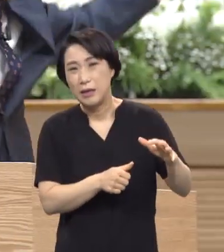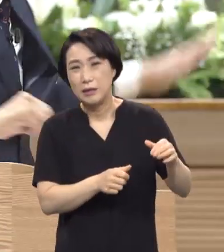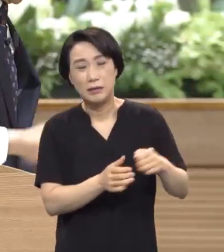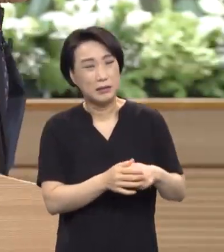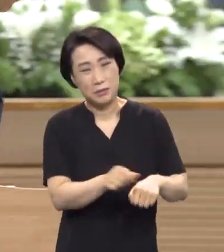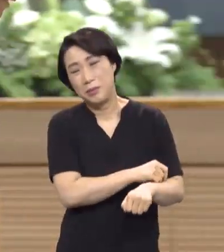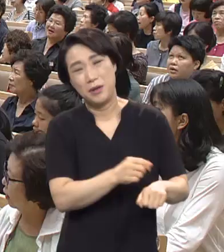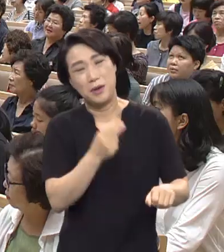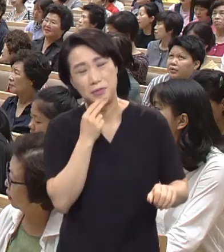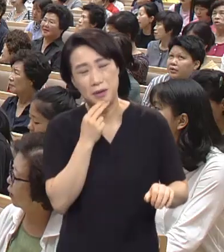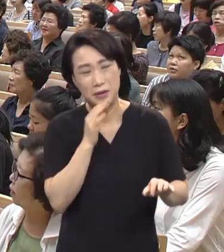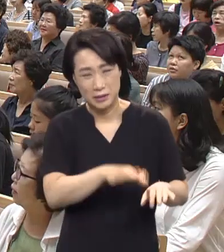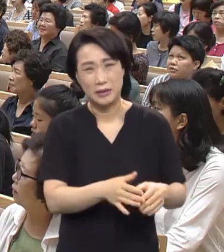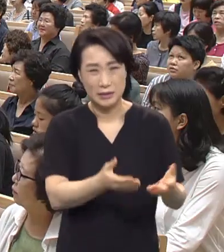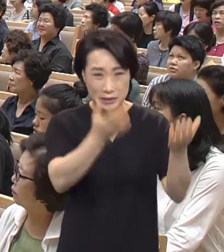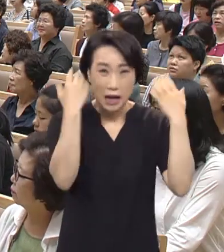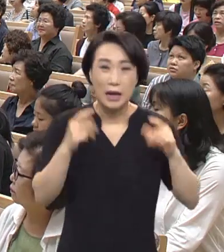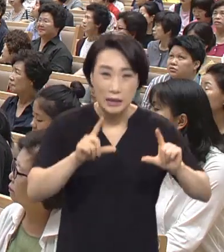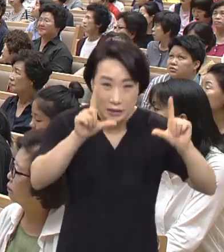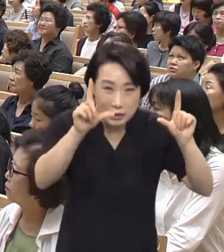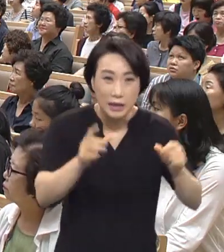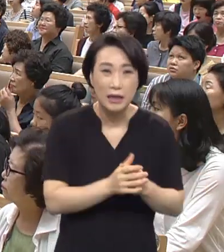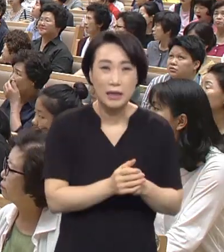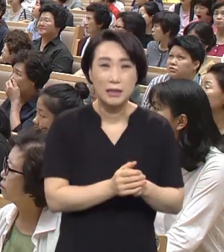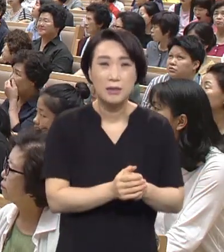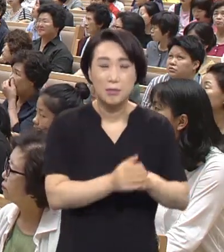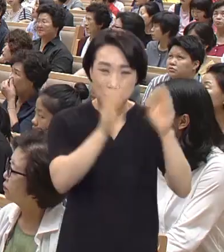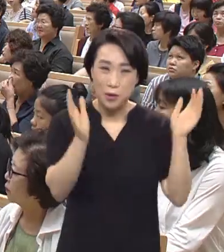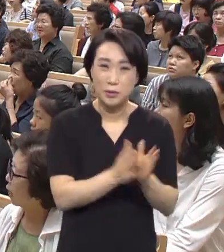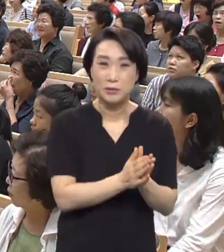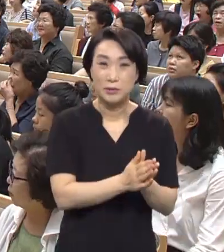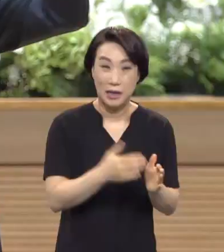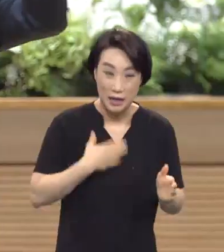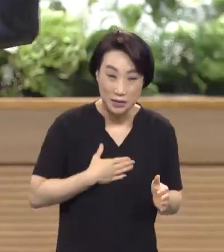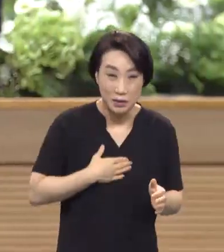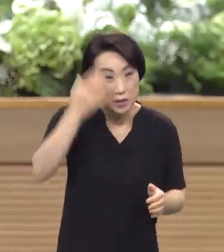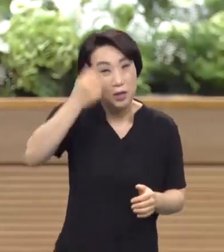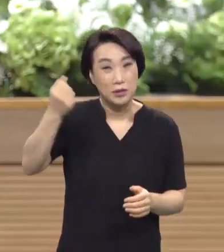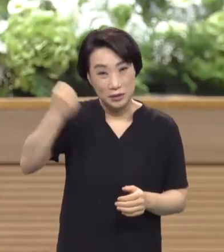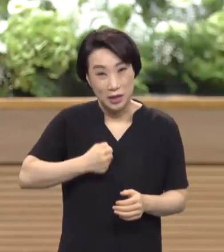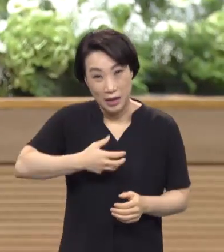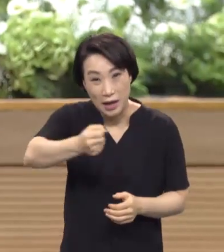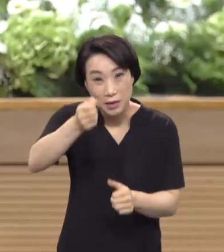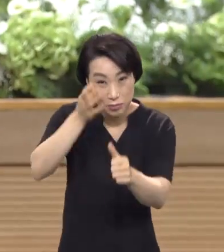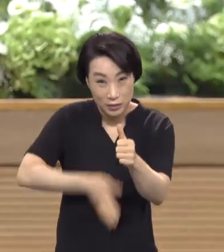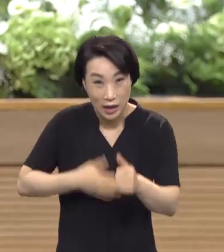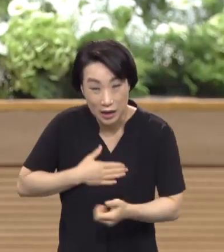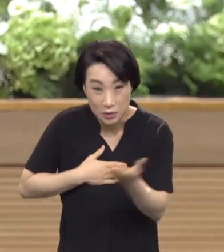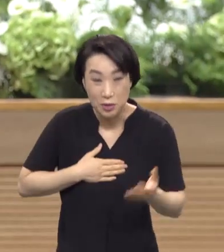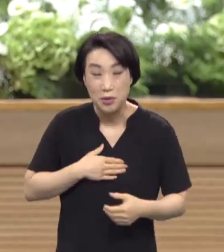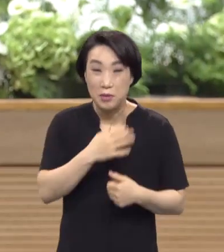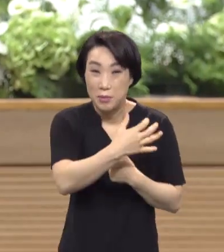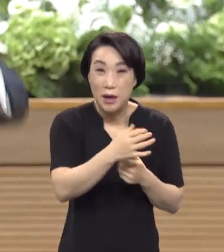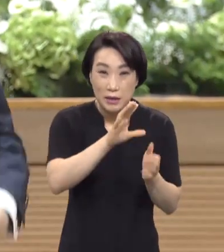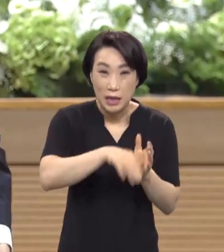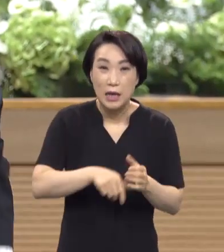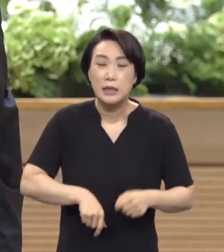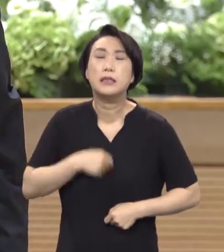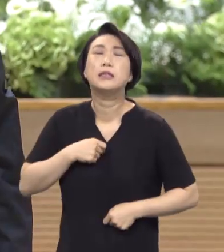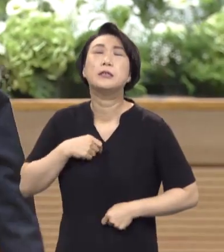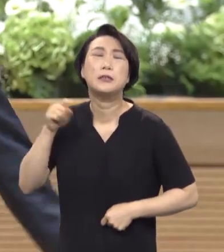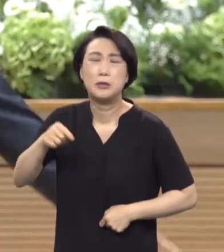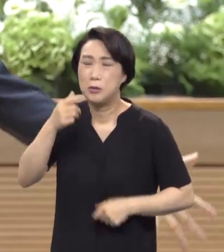맞바람 정도라 이 말입니다. 이 정도의 영역이 있어야 되고 이 정도의 핍박받는 의의가 가치가 있어야